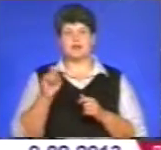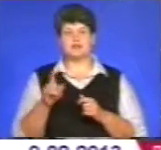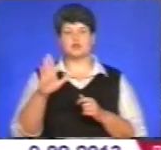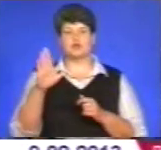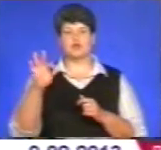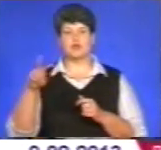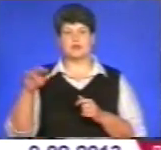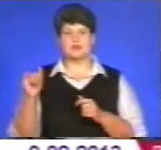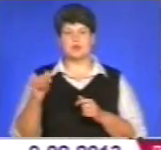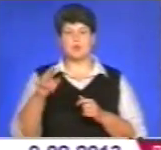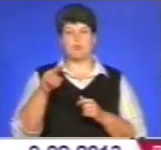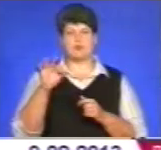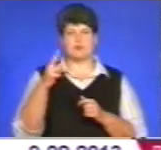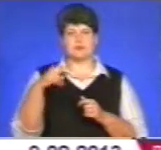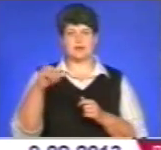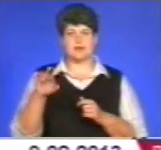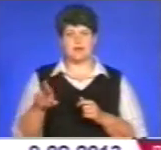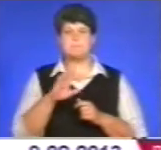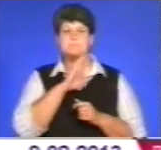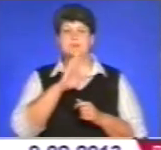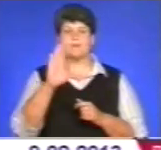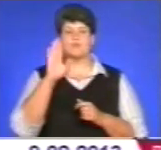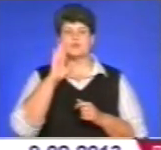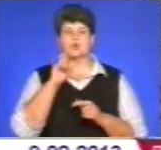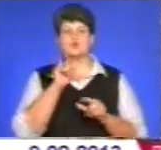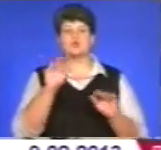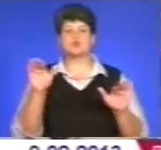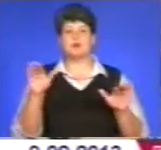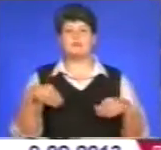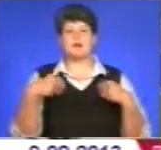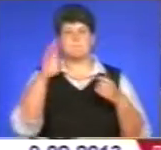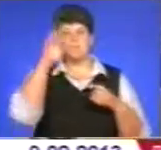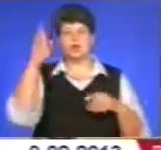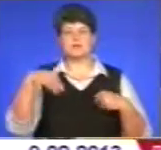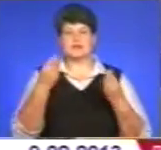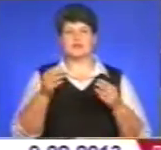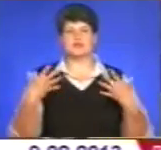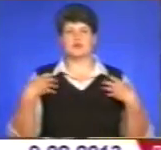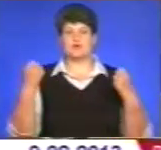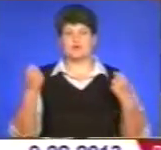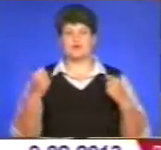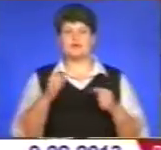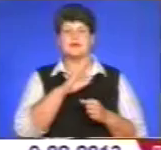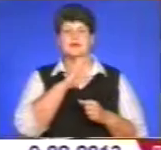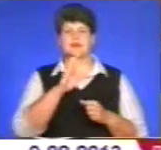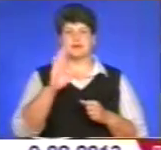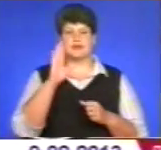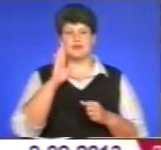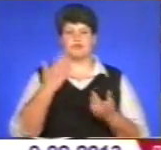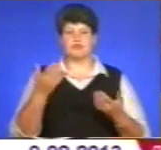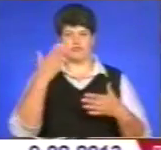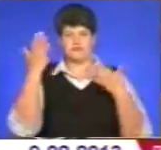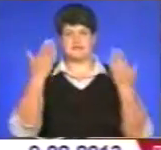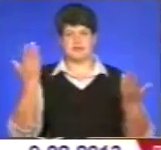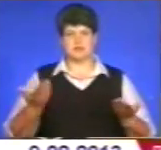Волинського Поділля. Мамусенько, зозуленько, най вам Бог дає здоровленька і якненько веселе життя.